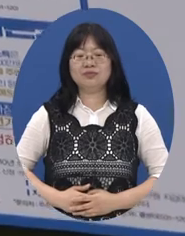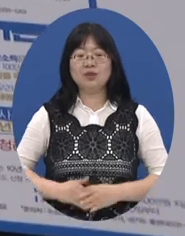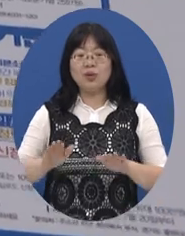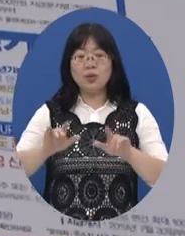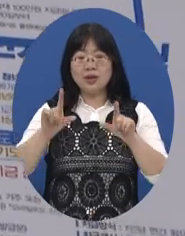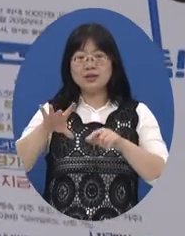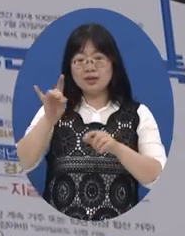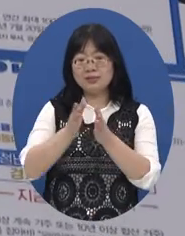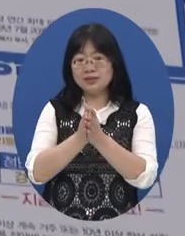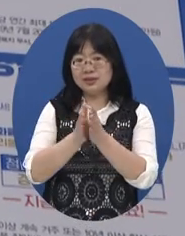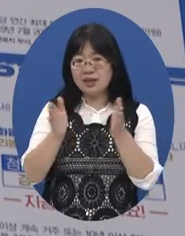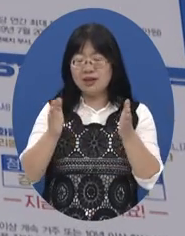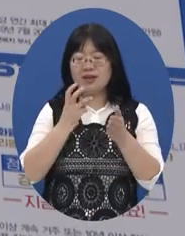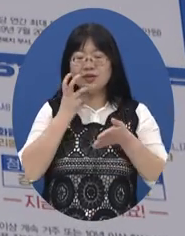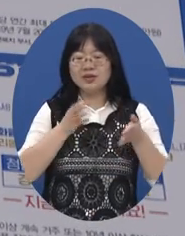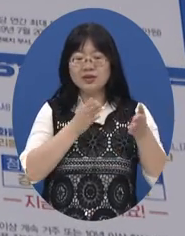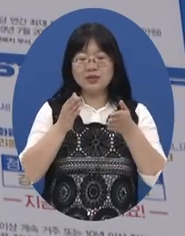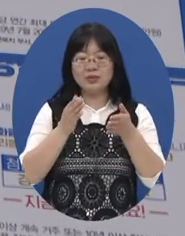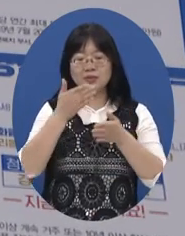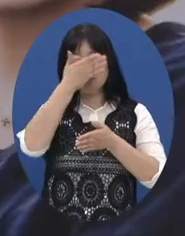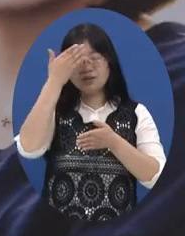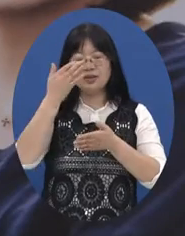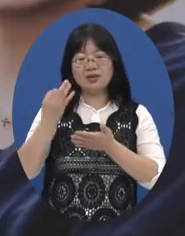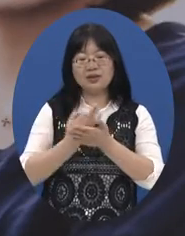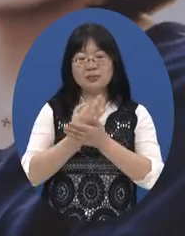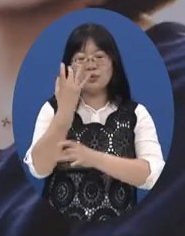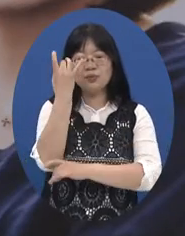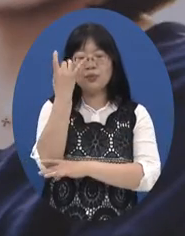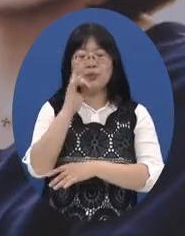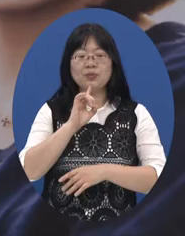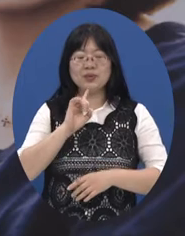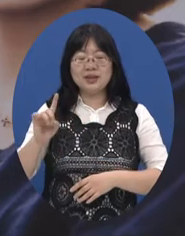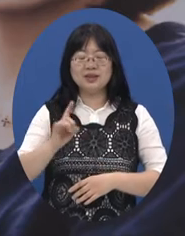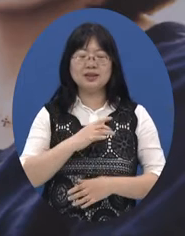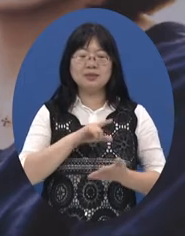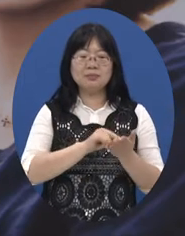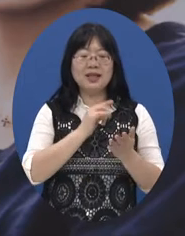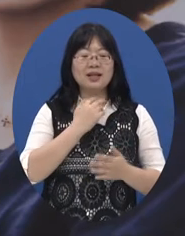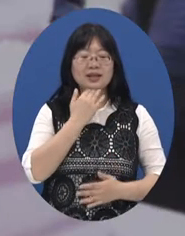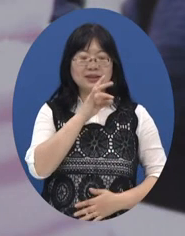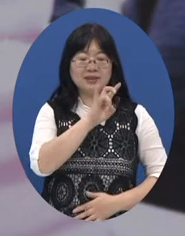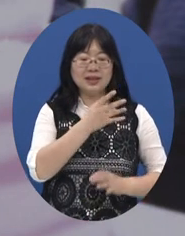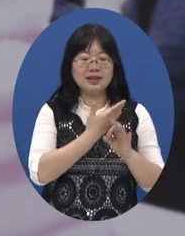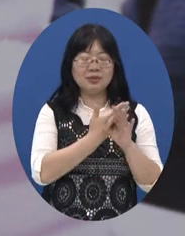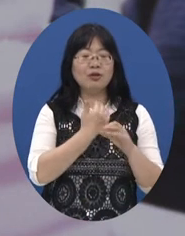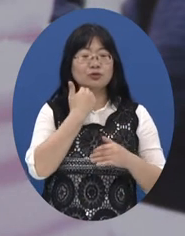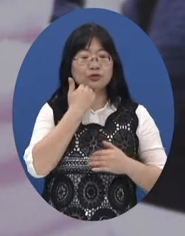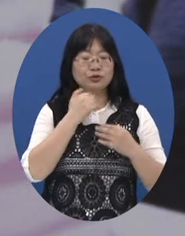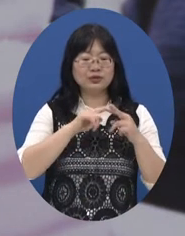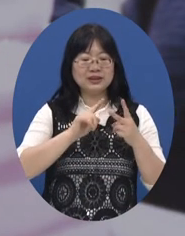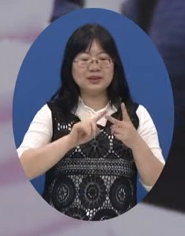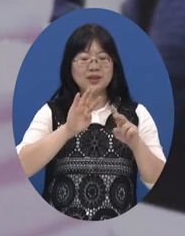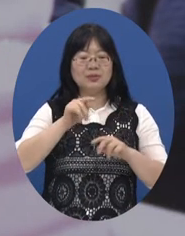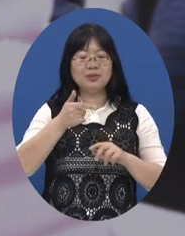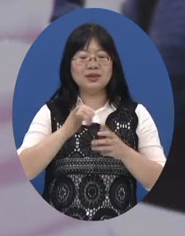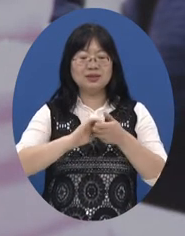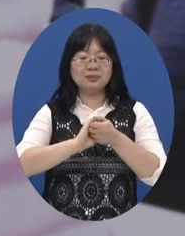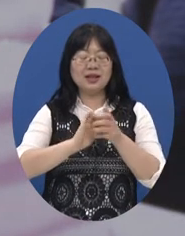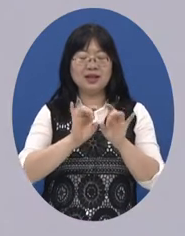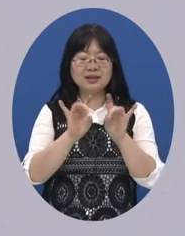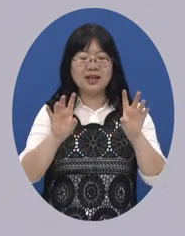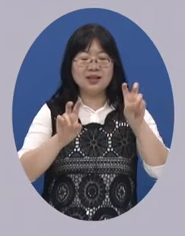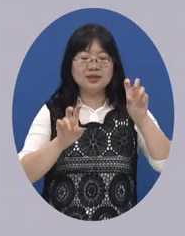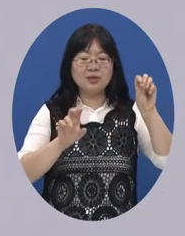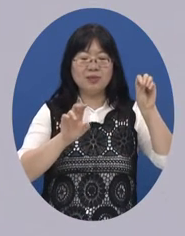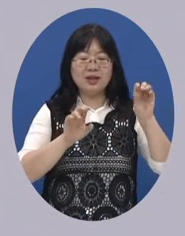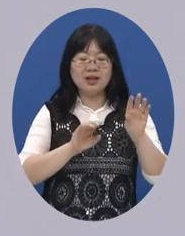올해 처음 시행된 경기도 청년 기본소득. 만 24세 경기 지역 청년이라면 누구나 분기마다 25만 원씩 한